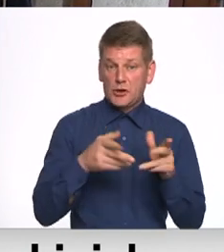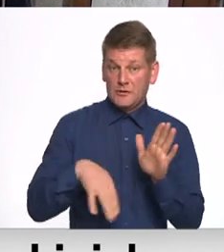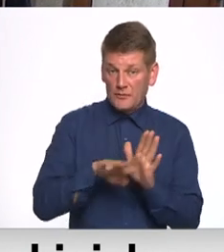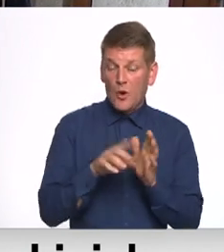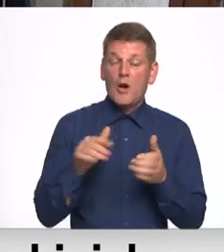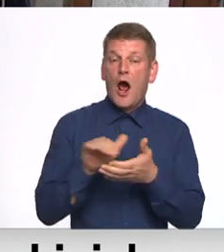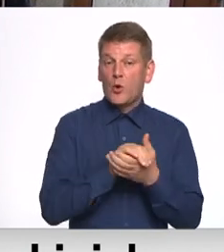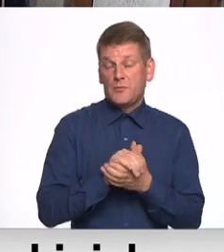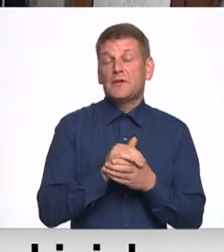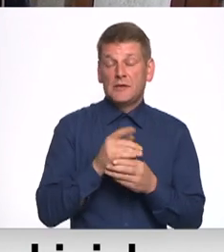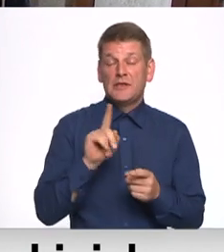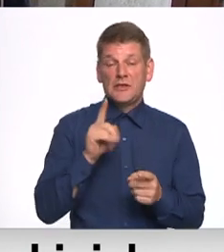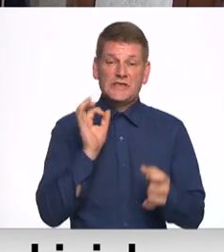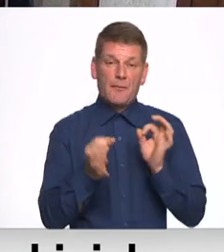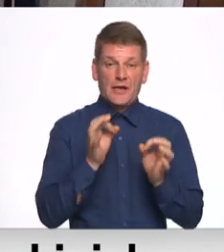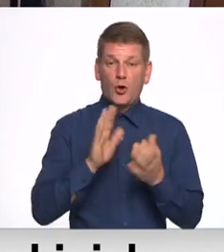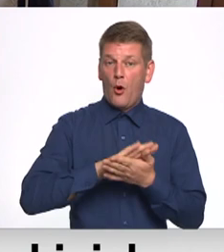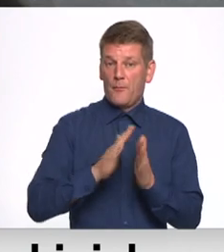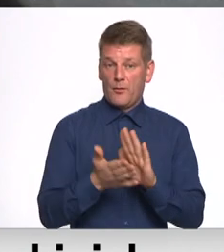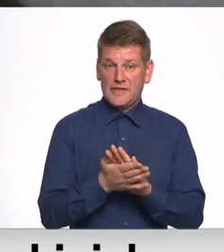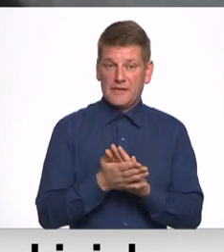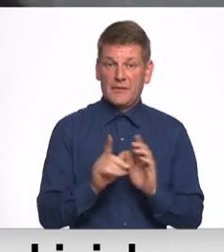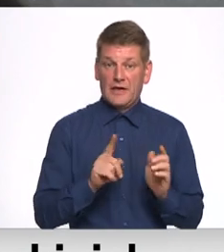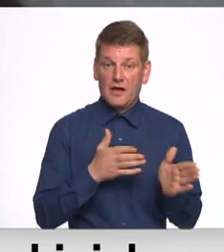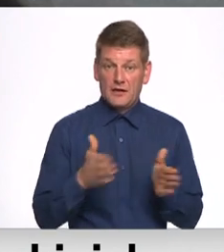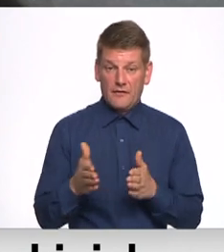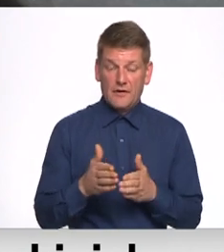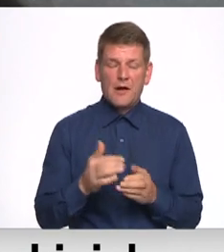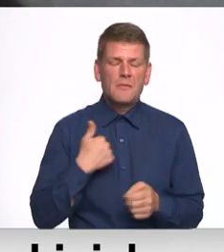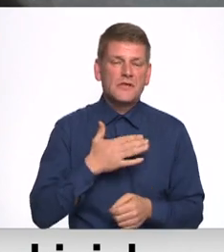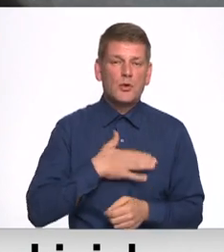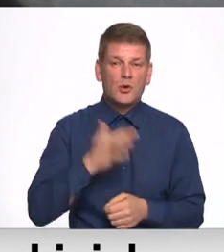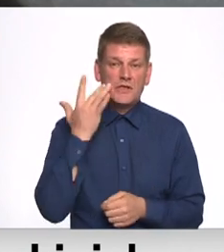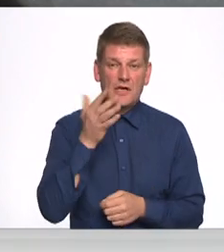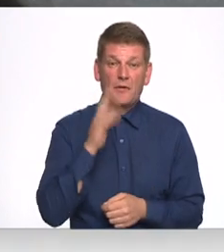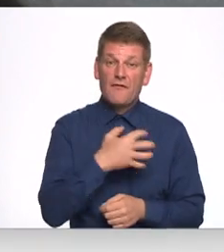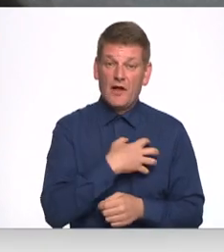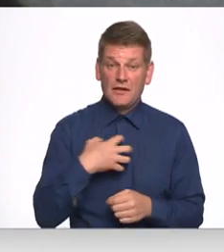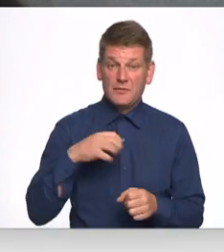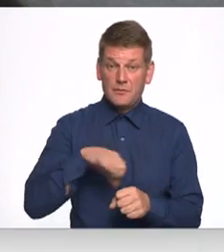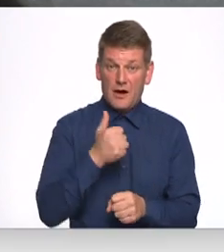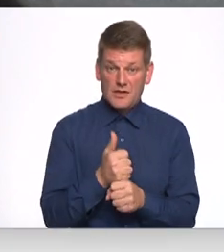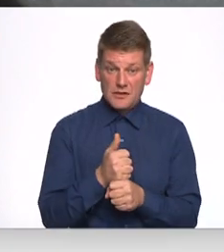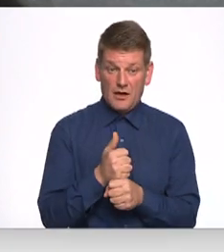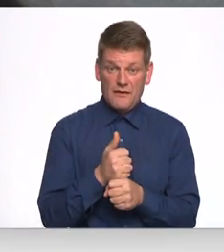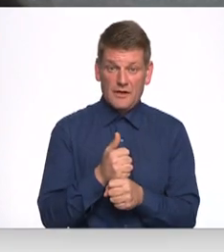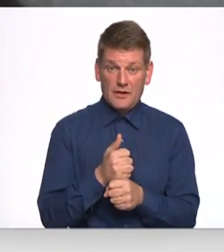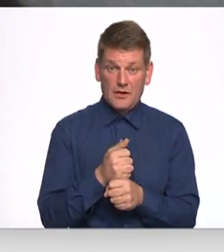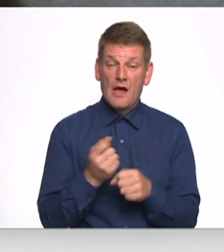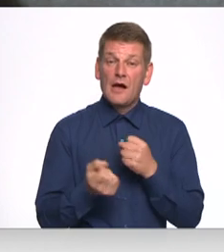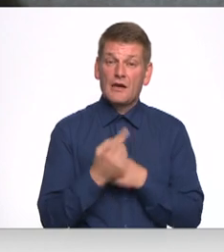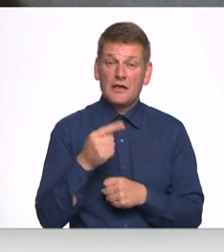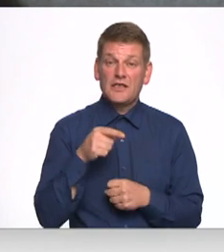vēl esot gatava samērīgiem kompromisiem. Mēs ļoti ceram, ka valdības pārstāvji radīs